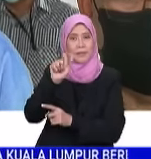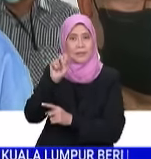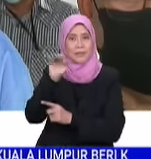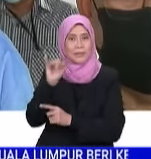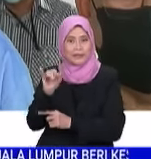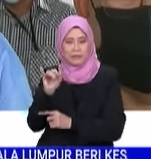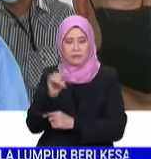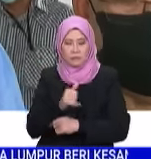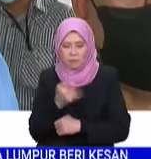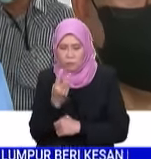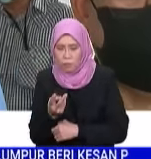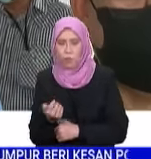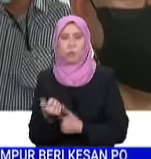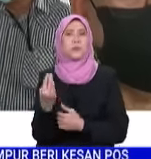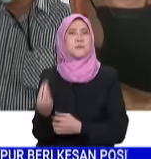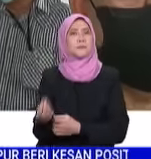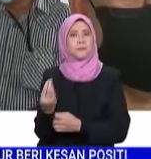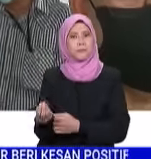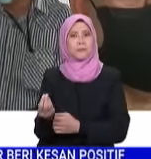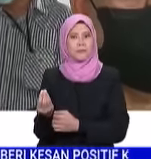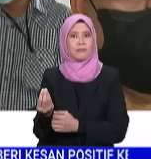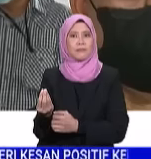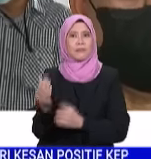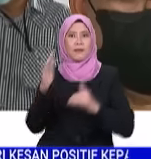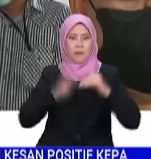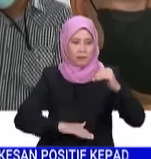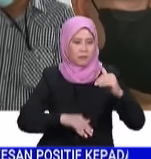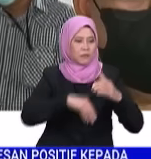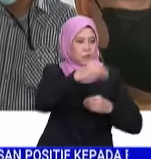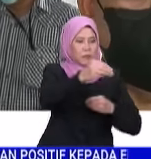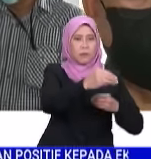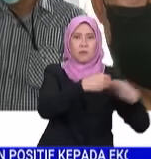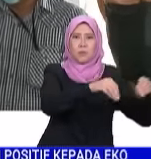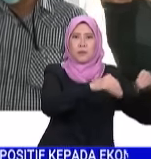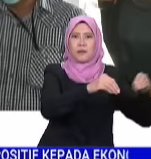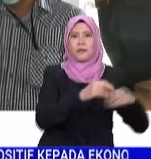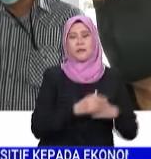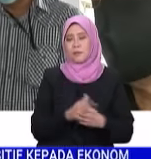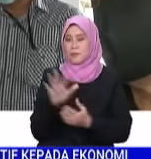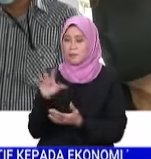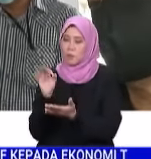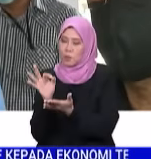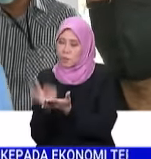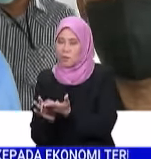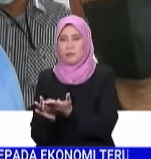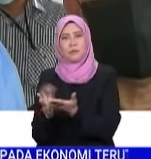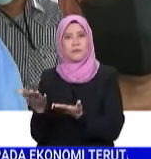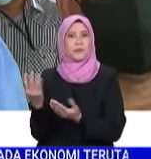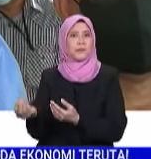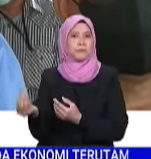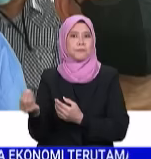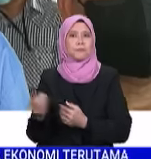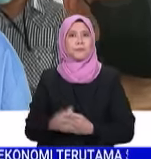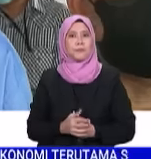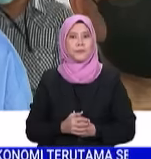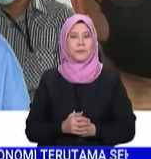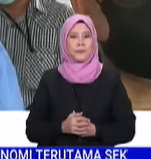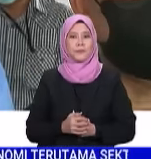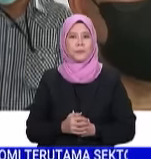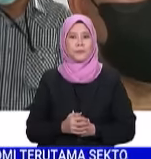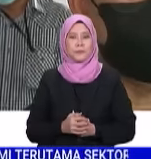lebih murah jika dibandingkan daripada luar saya difahamkan50 Le murah